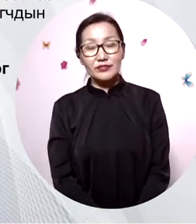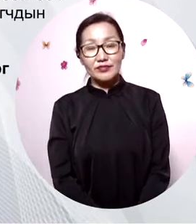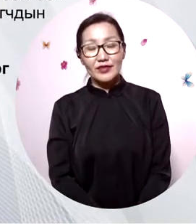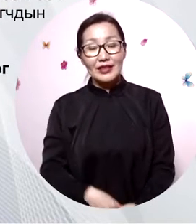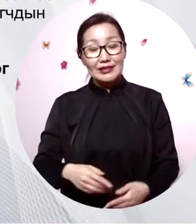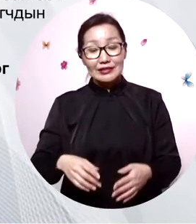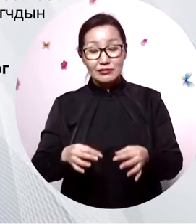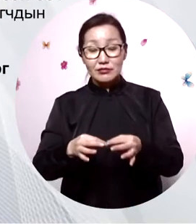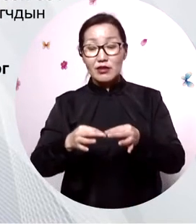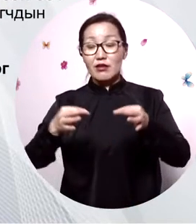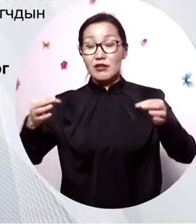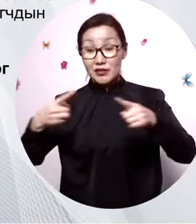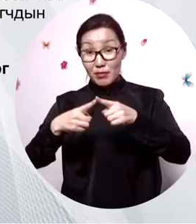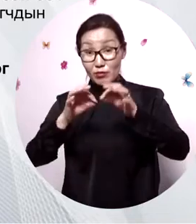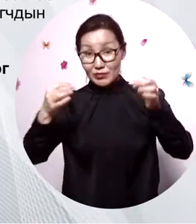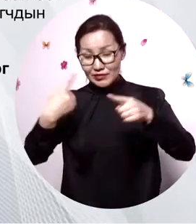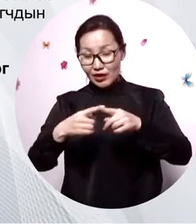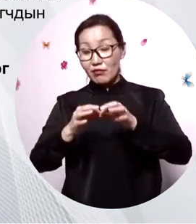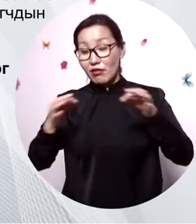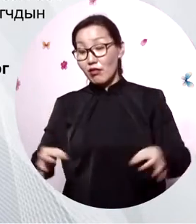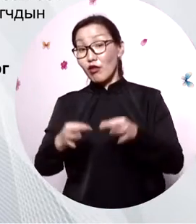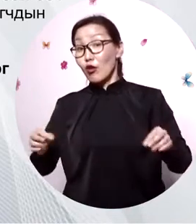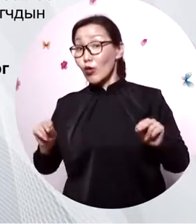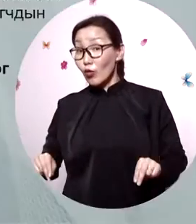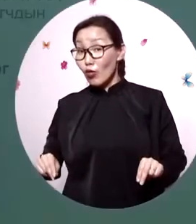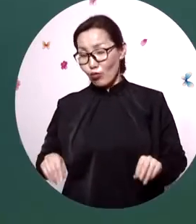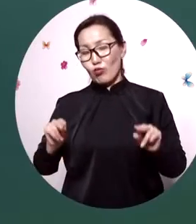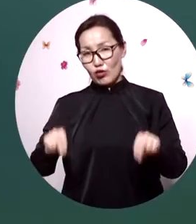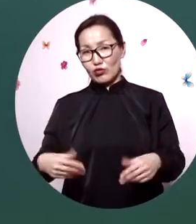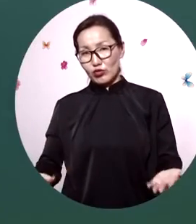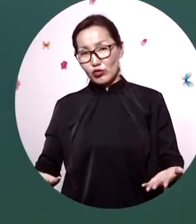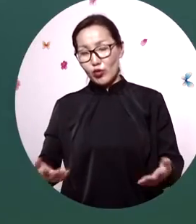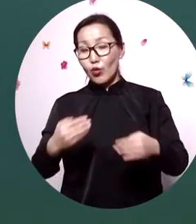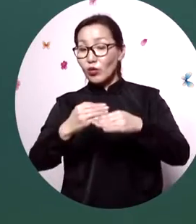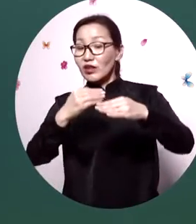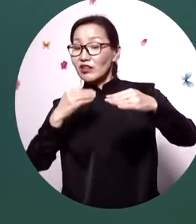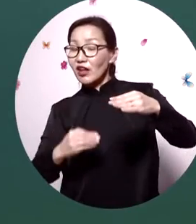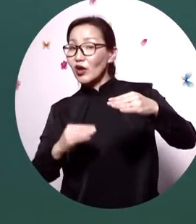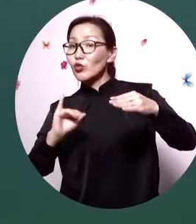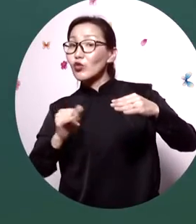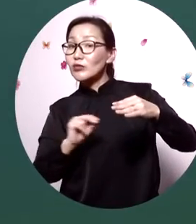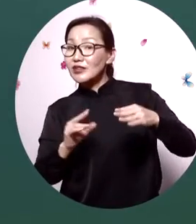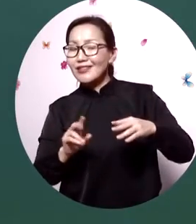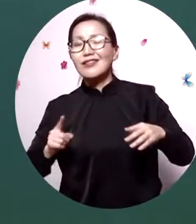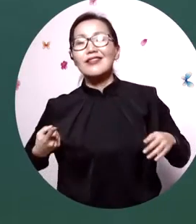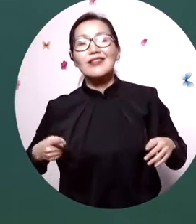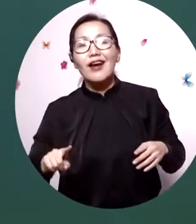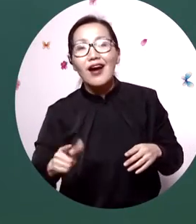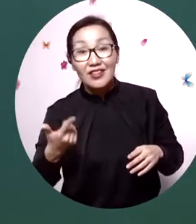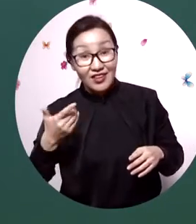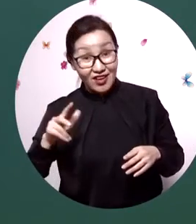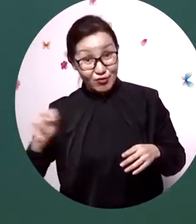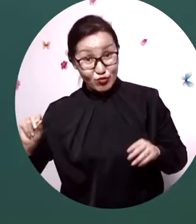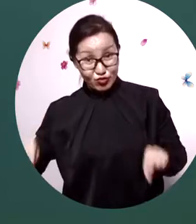За үүнийг цааш нь дэлгэрүүлж болох уу хүүхдүүдээ? Болно тийм ээ. Үүний дараа заавал юу бичих ёстой вэ? Яагаад